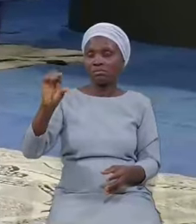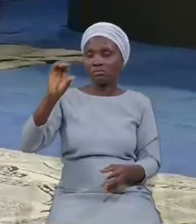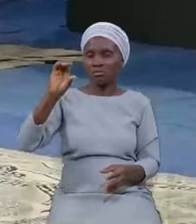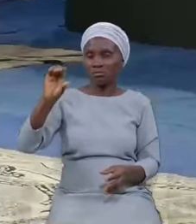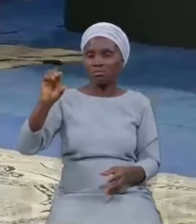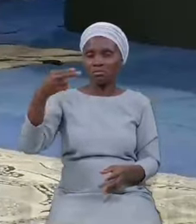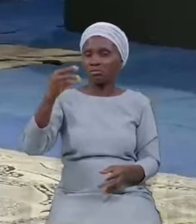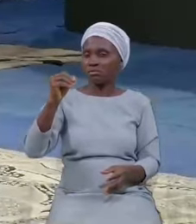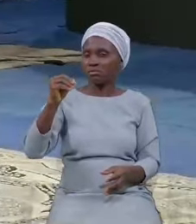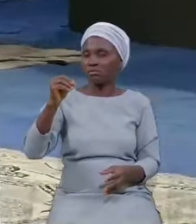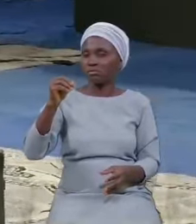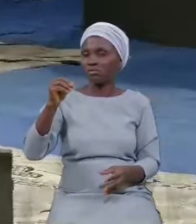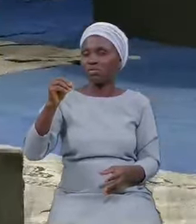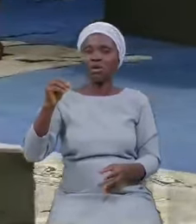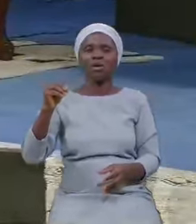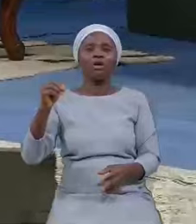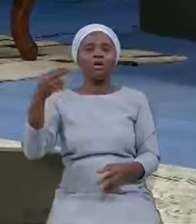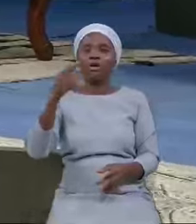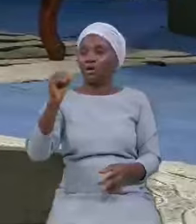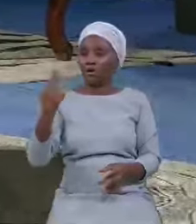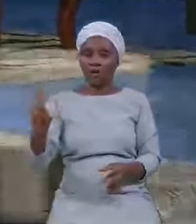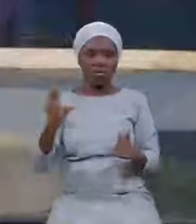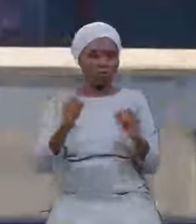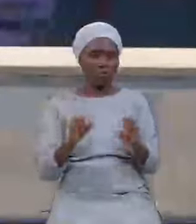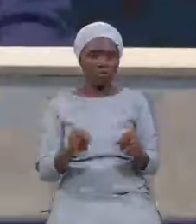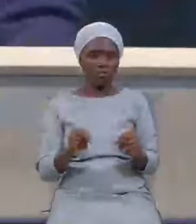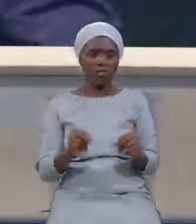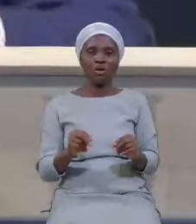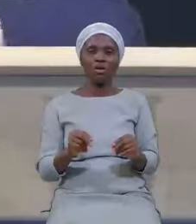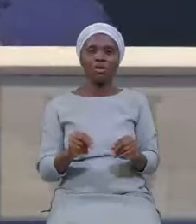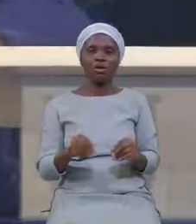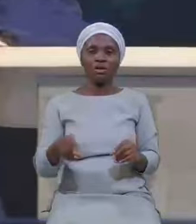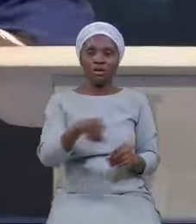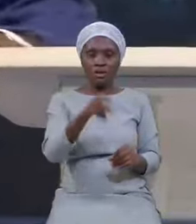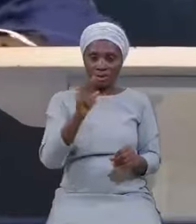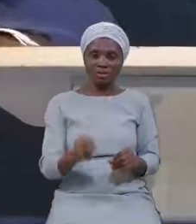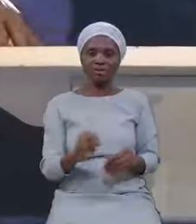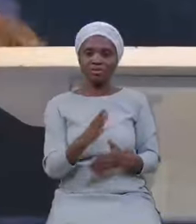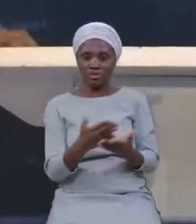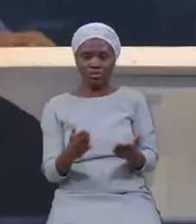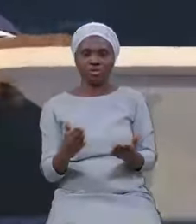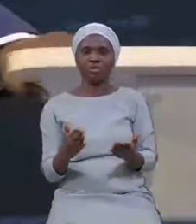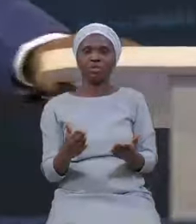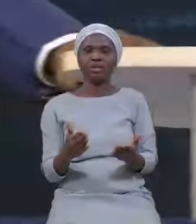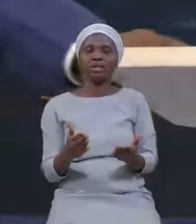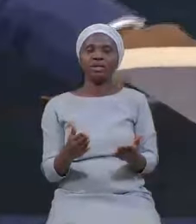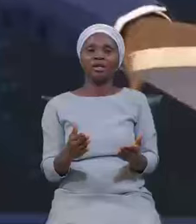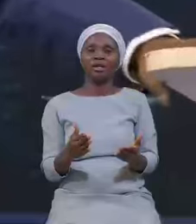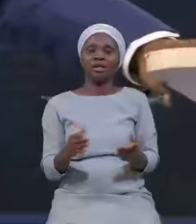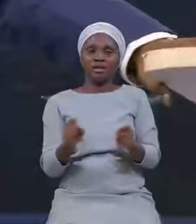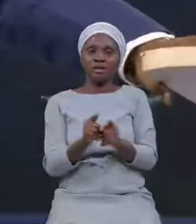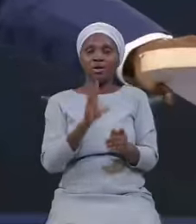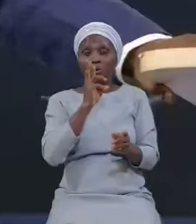quand même jouir de la cérémonie qu'ils avaient aux noces de